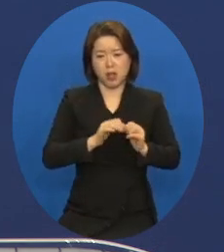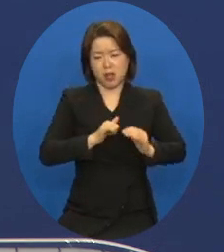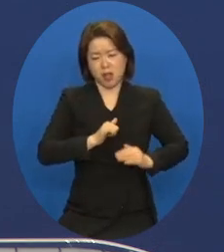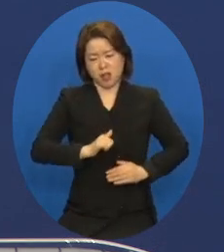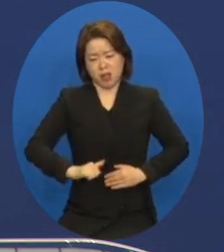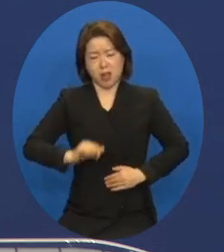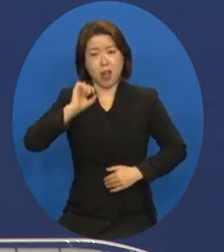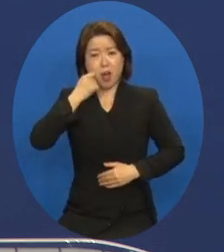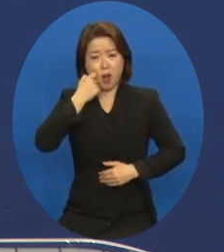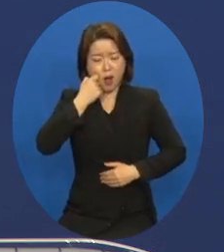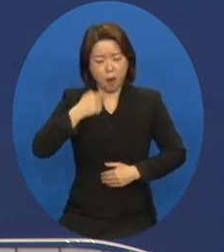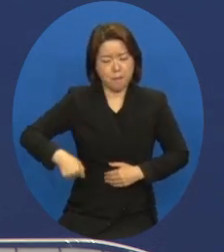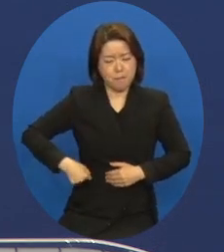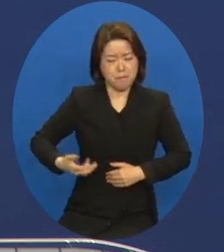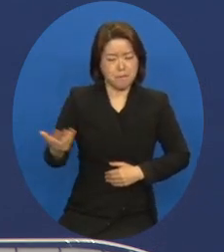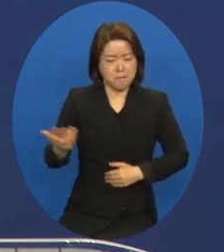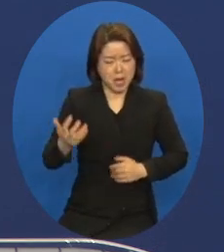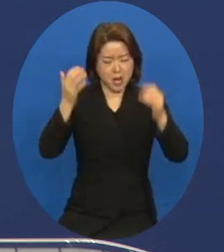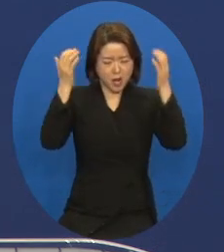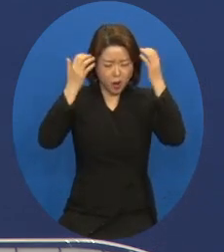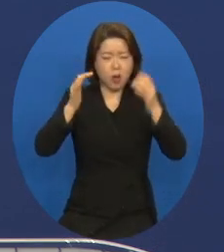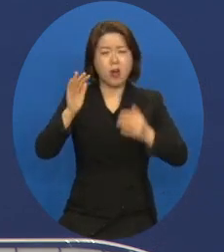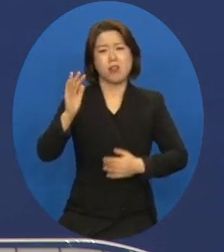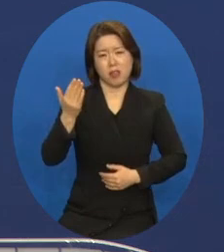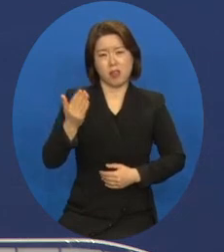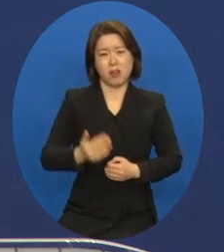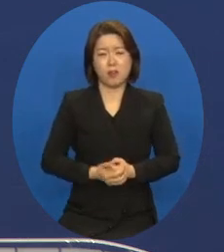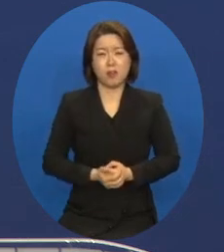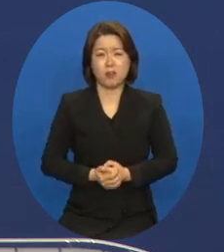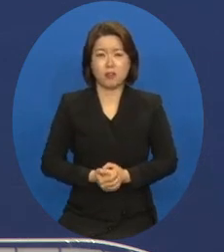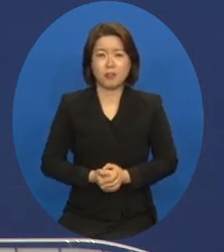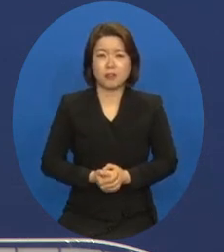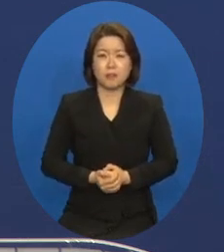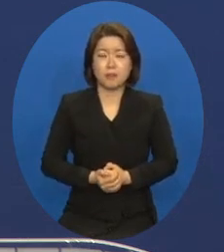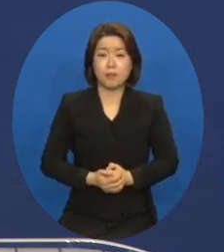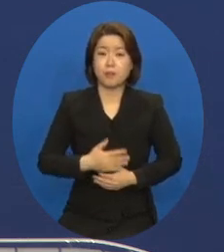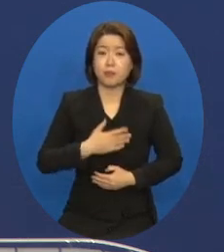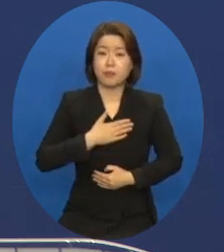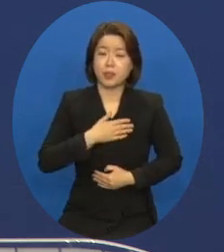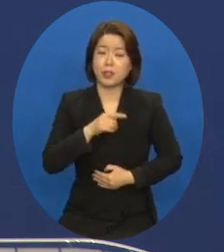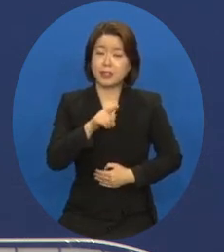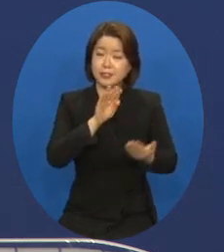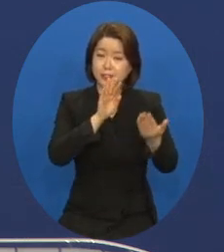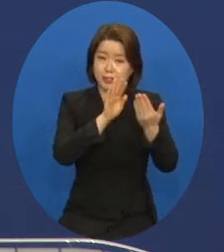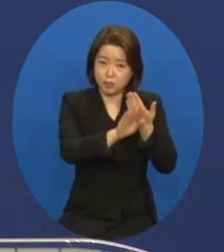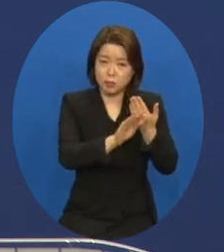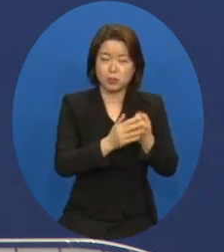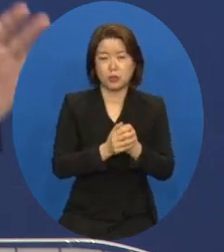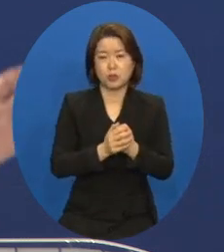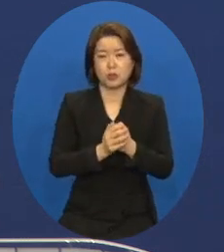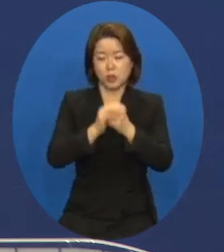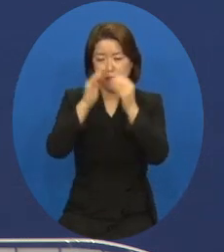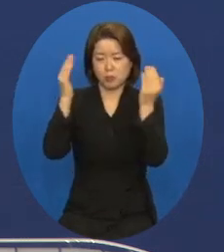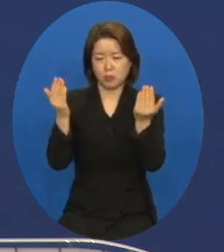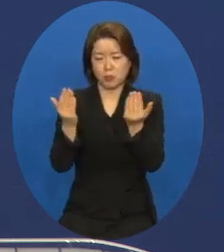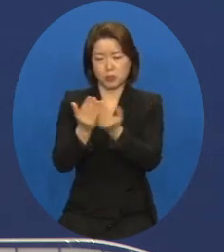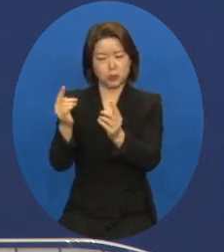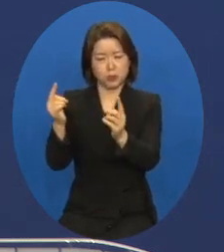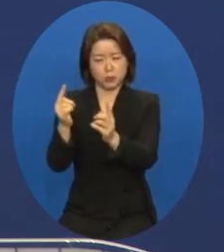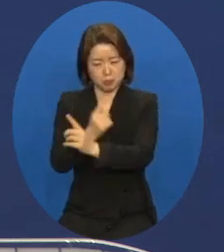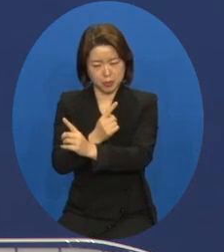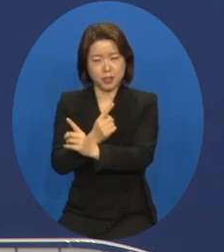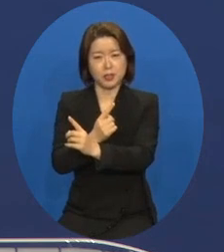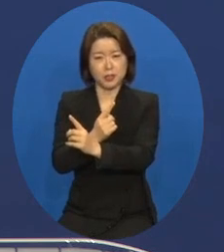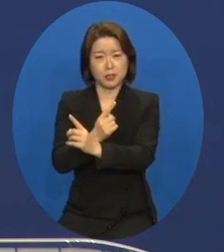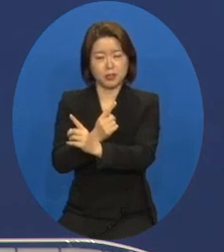마음 아픈 고통이 되는 거죠 저는 그 이후로 정말 모든 것이 달라졌다고 해도